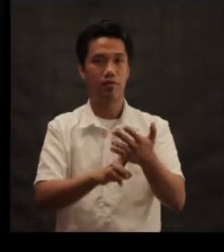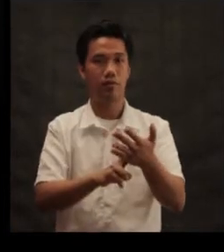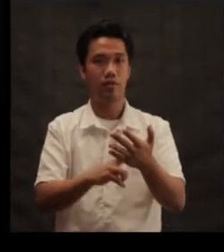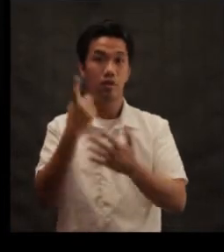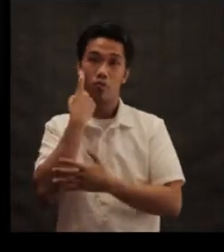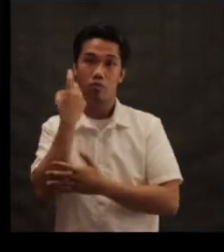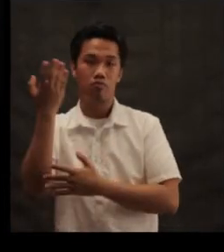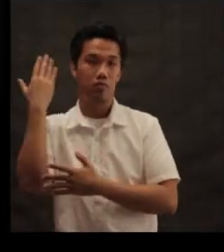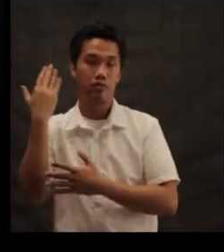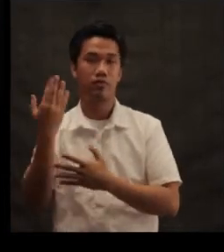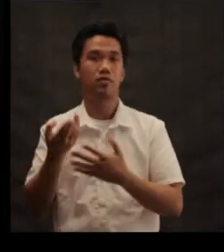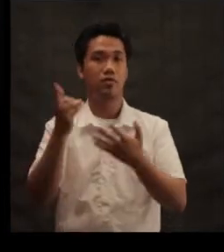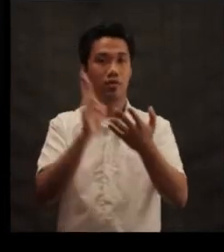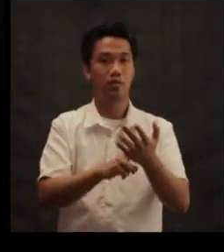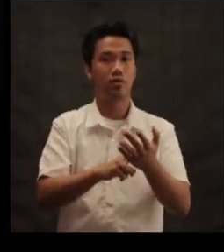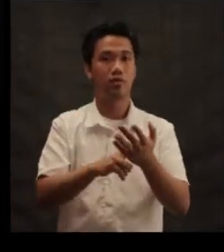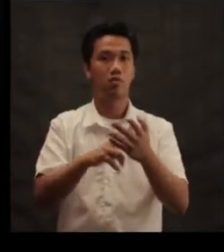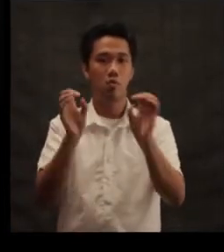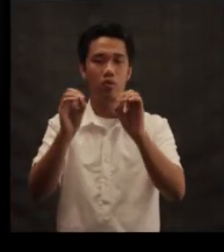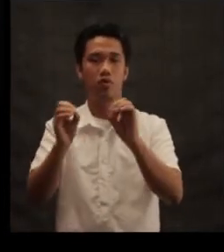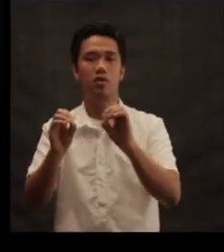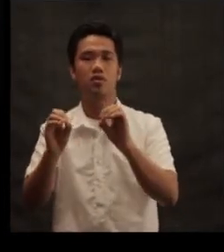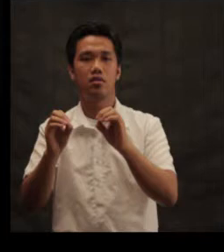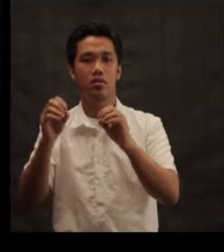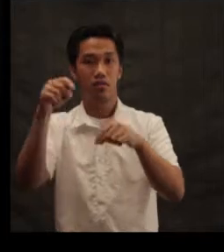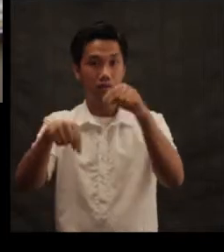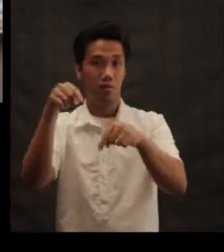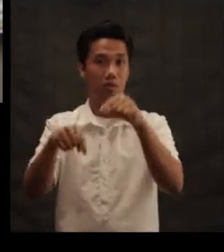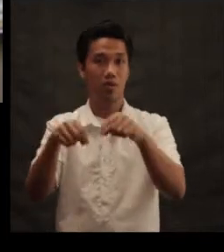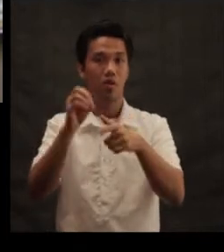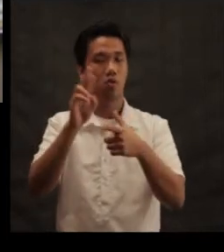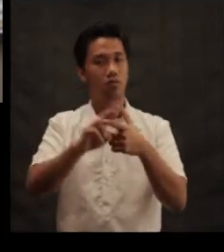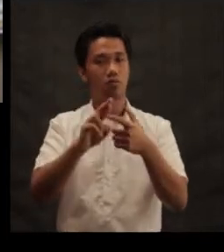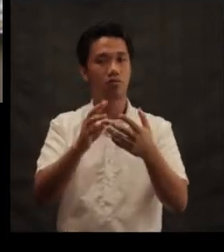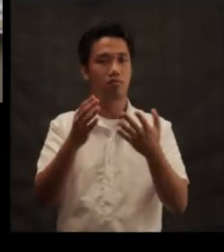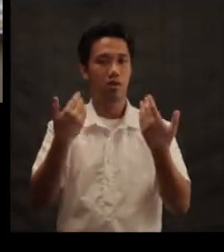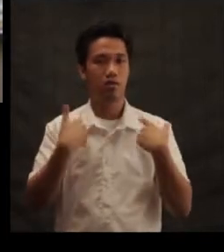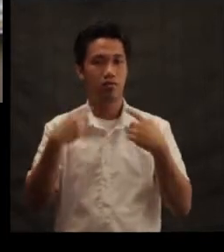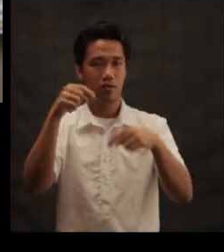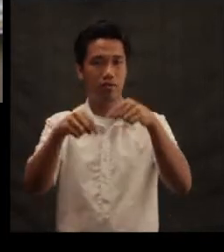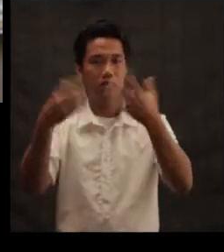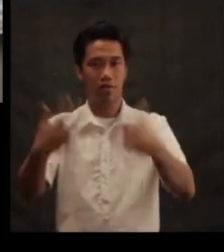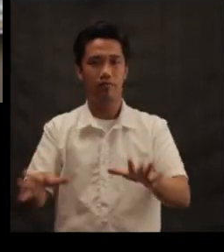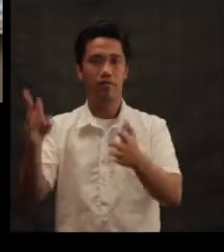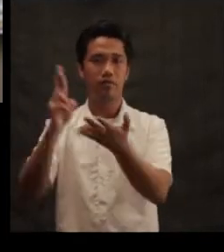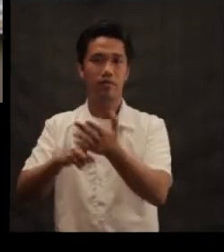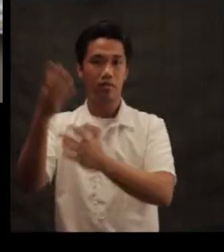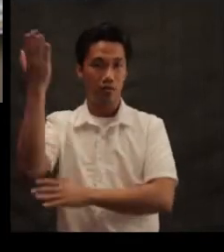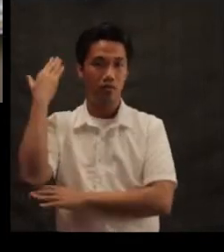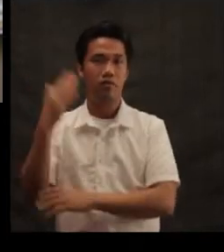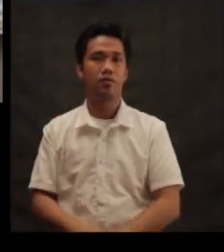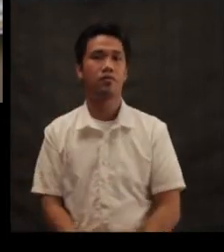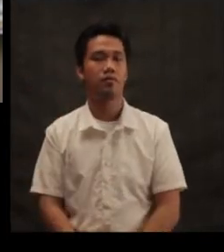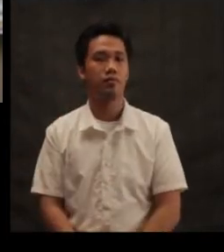mga records. Ito ay mga dating rehistrado na hindi na itala kung ano ang kanilang kapansanan o kaya yung mga nagkaroon ng kapansanan matapos